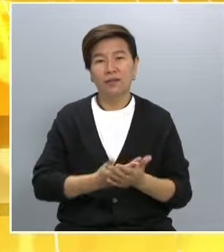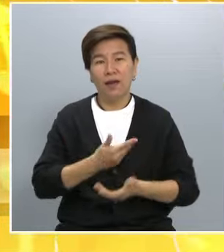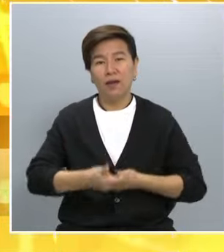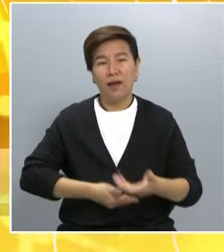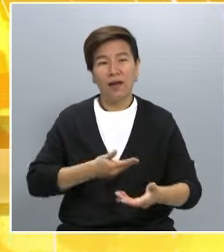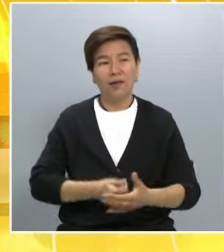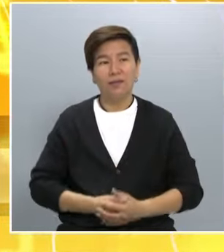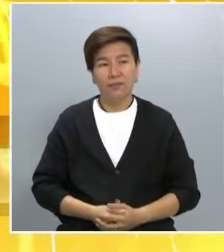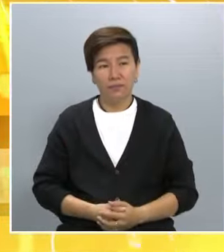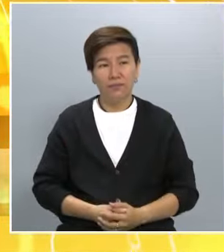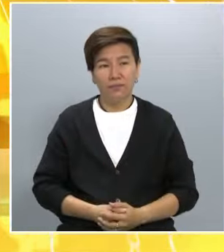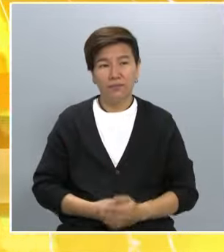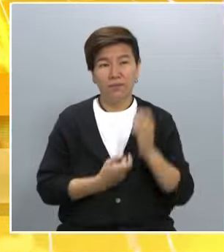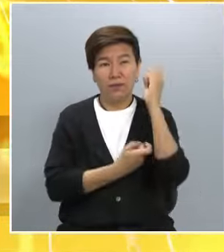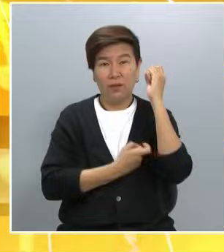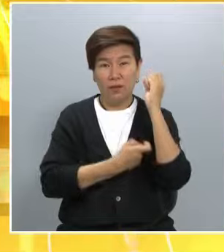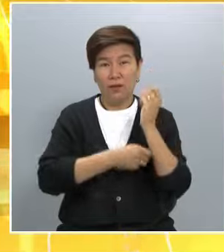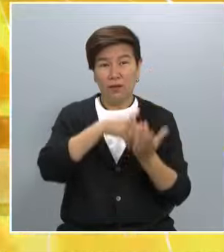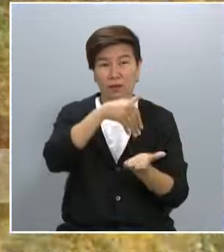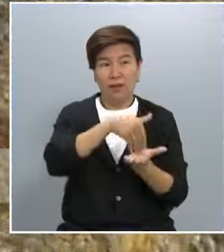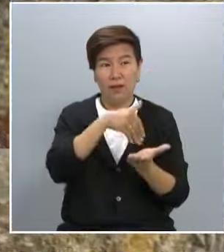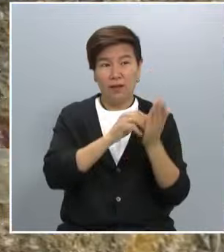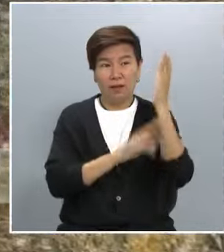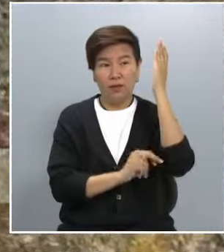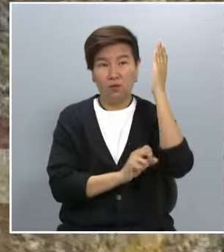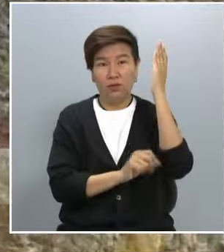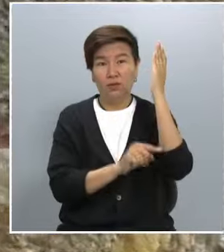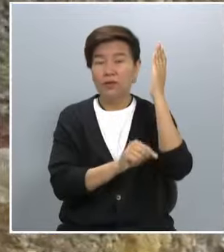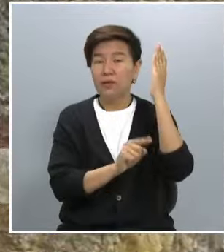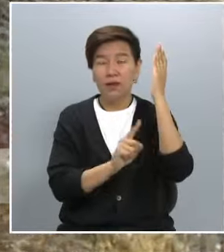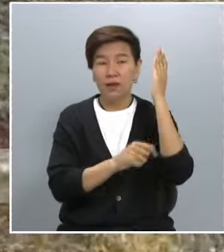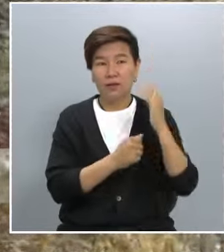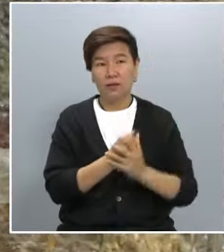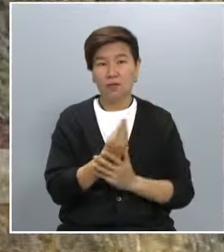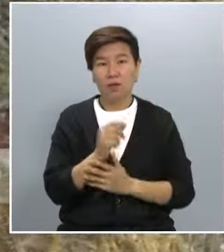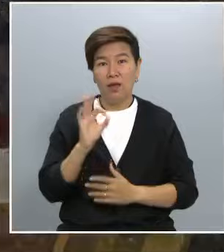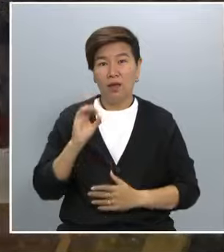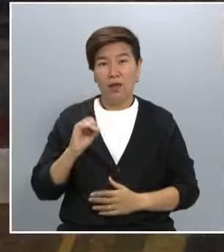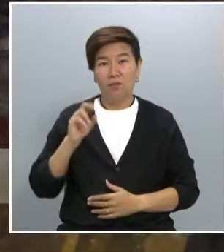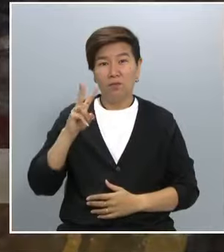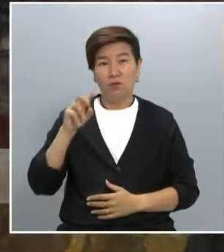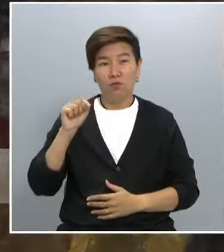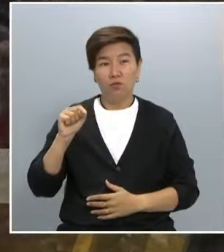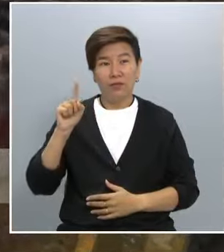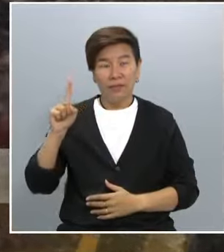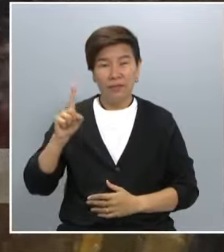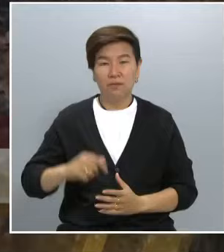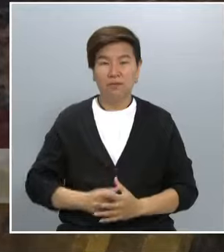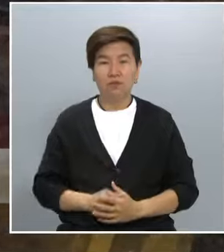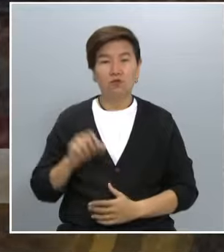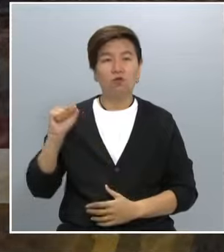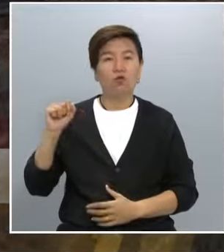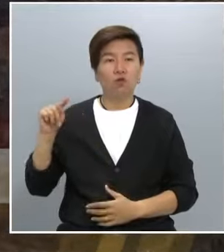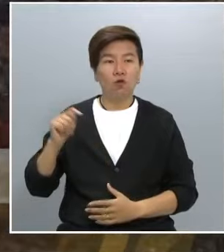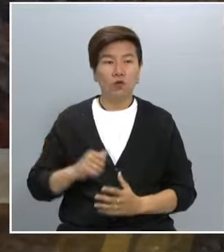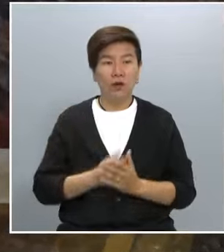ตลาดการนครศิพราชเมื่อวานทำสถิติอีกแล้ว 92บาท 1สตางค์ครับท่านผู้ชมราคา